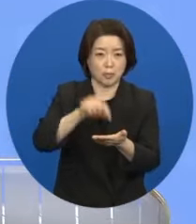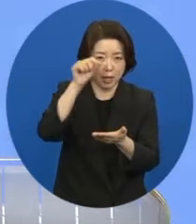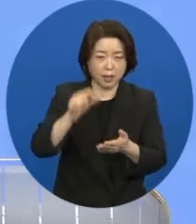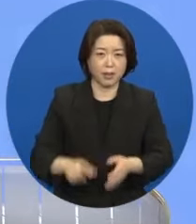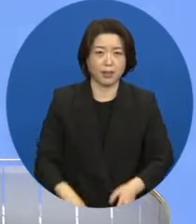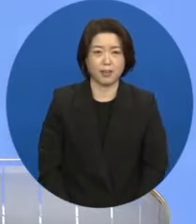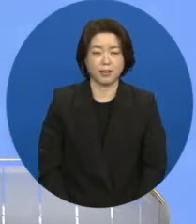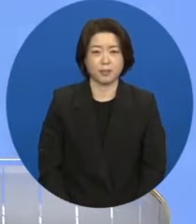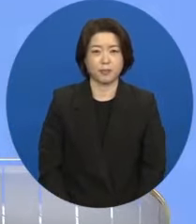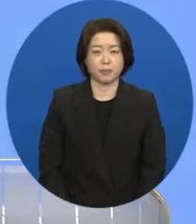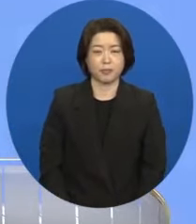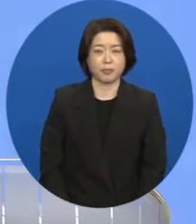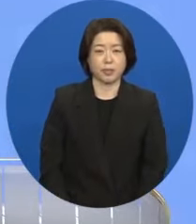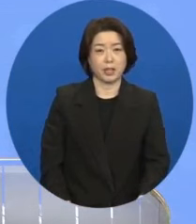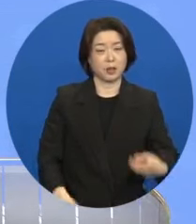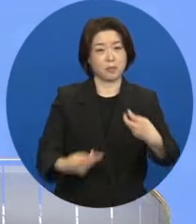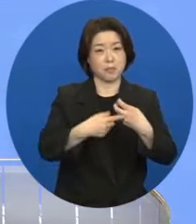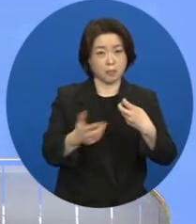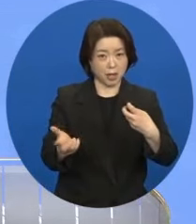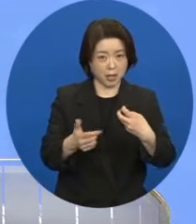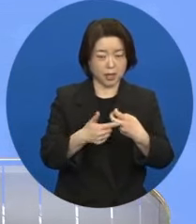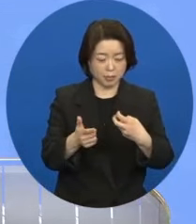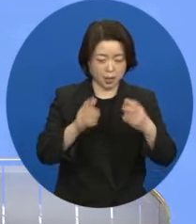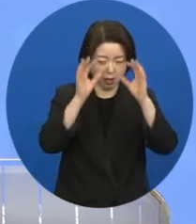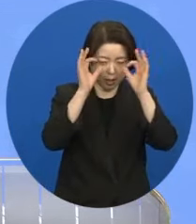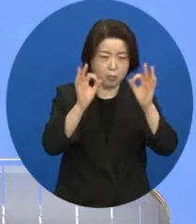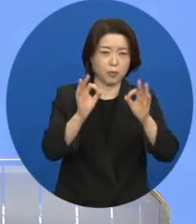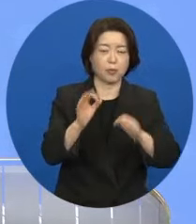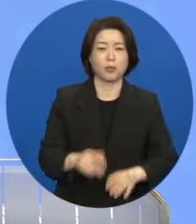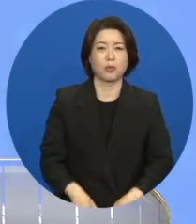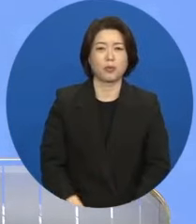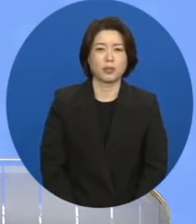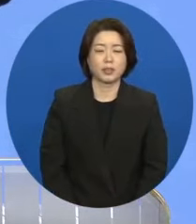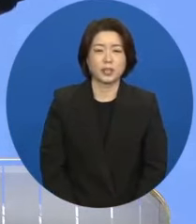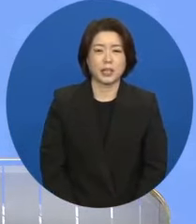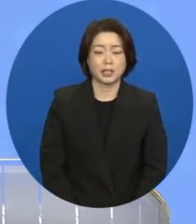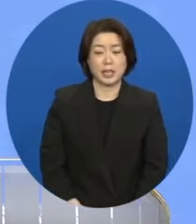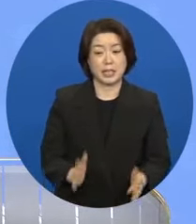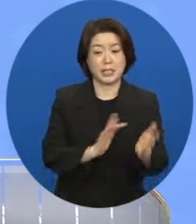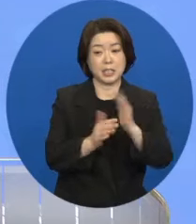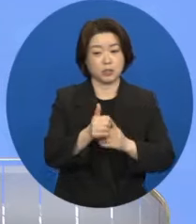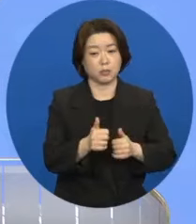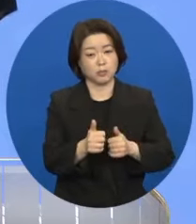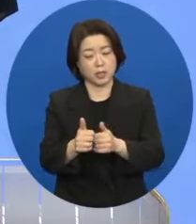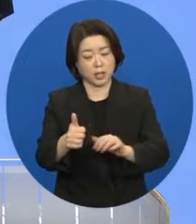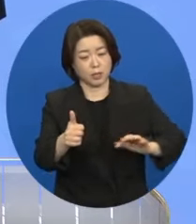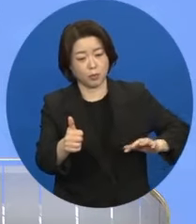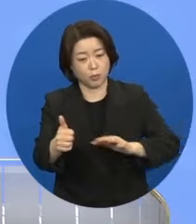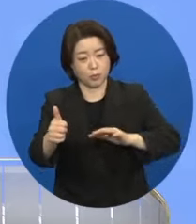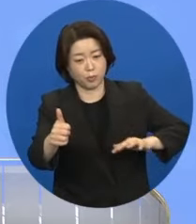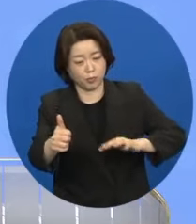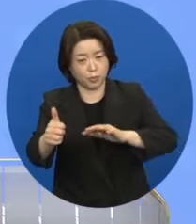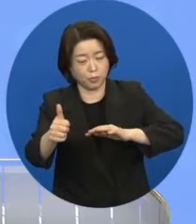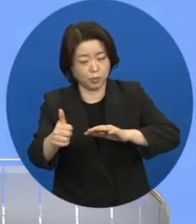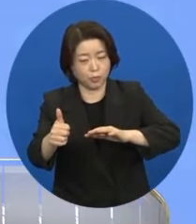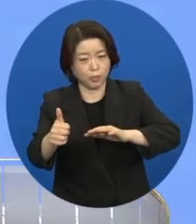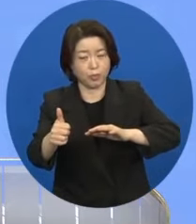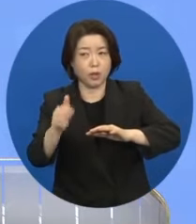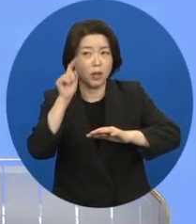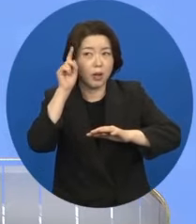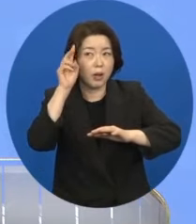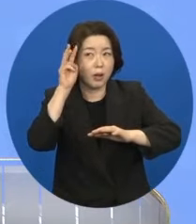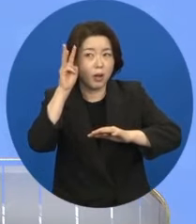들어볼게요 마가복음 8장에 보면 예수님을 따라다니 많은 사람들이 따라다니다가 하루 이틀 3일 3일을